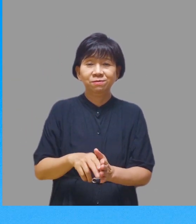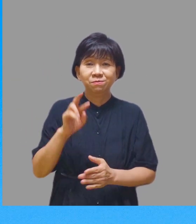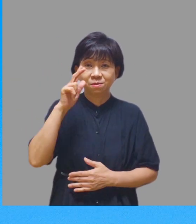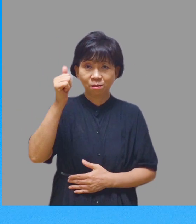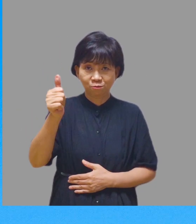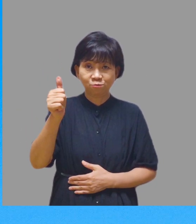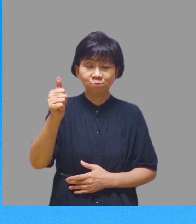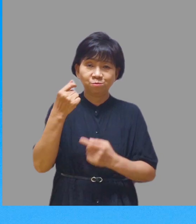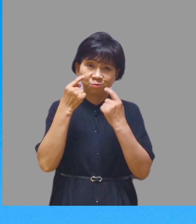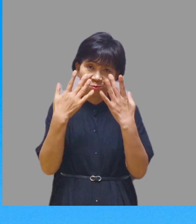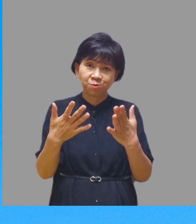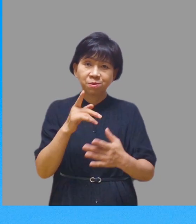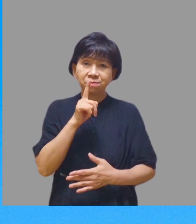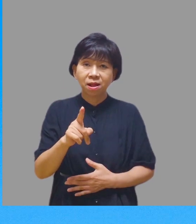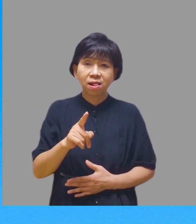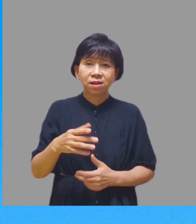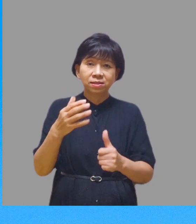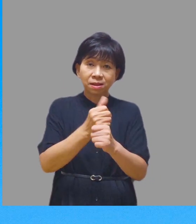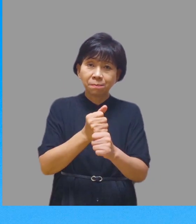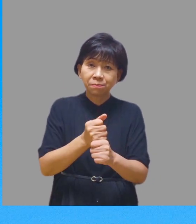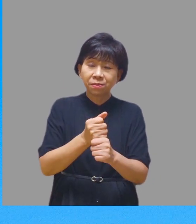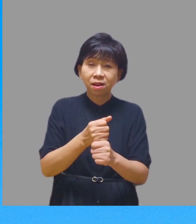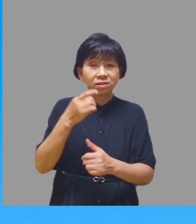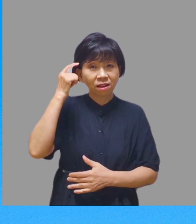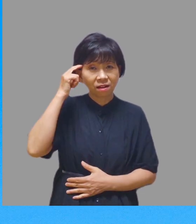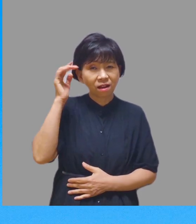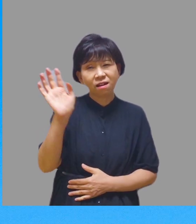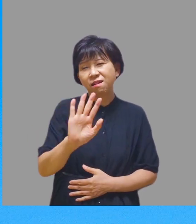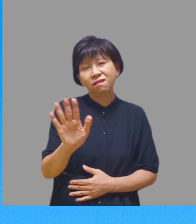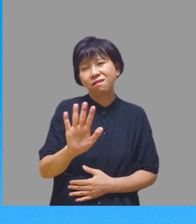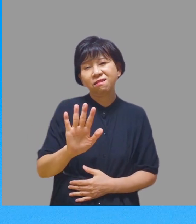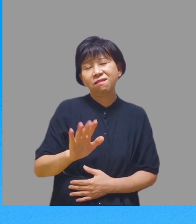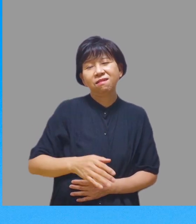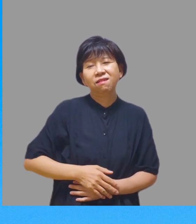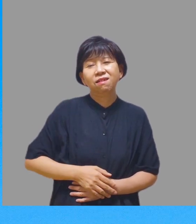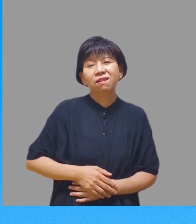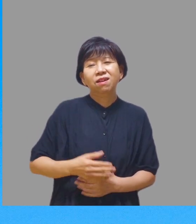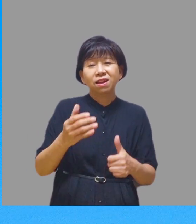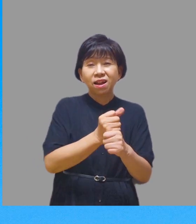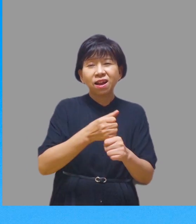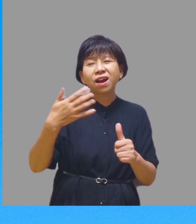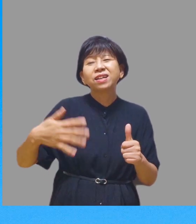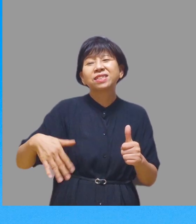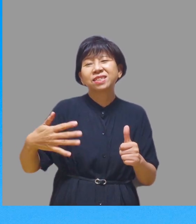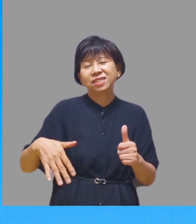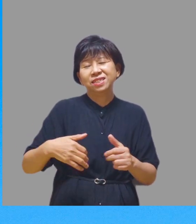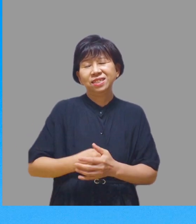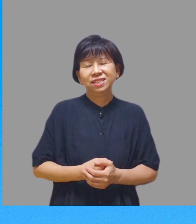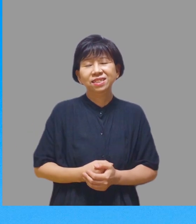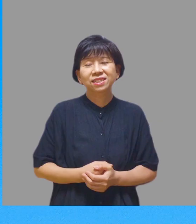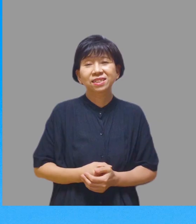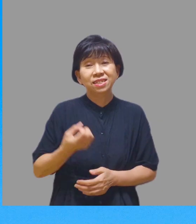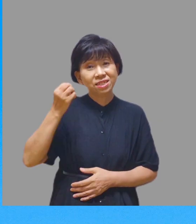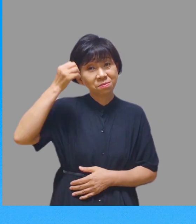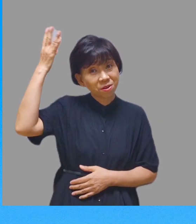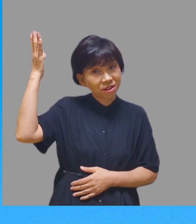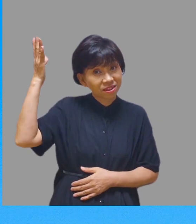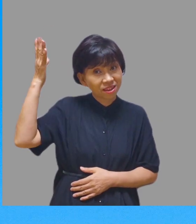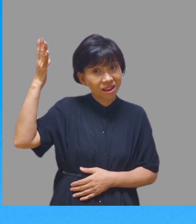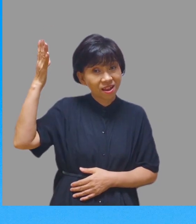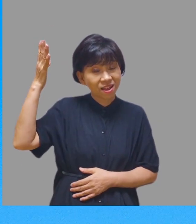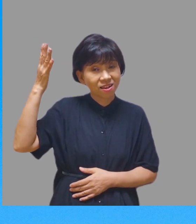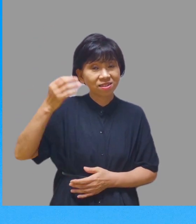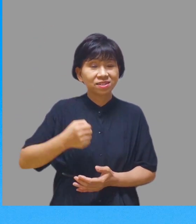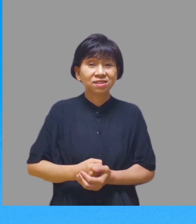분명히 말하고 있어요. 나는 아직 잡은 줄로 여기지 않는다. 여기서 잊어버리고라는 말은 단순히